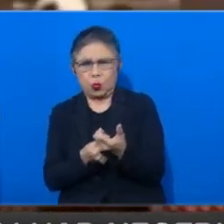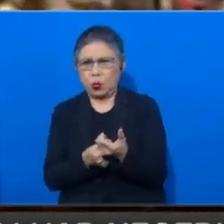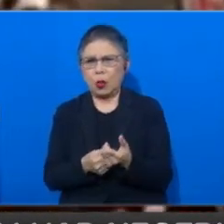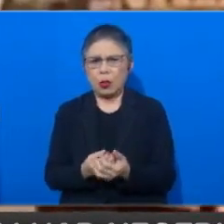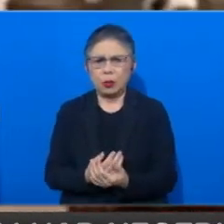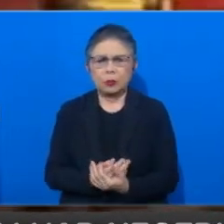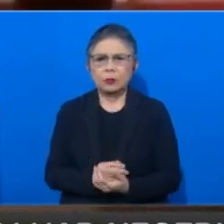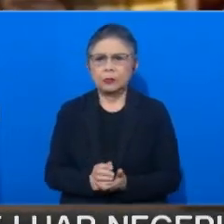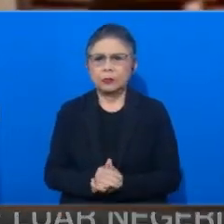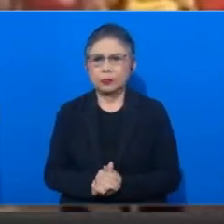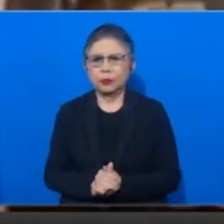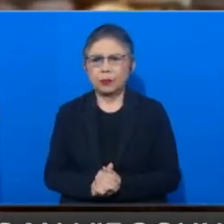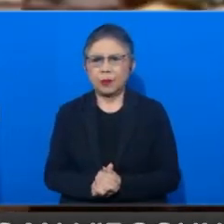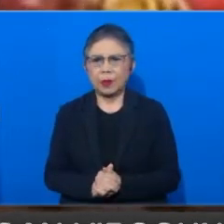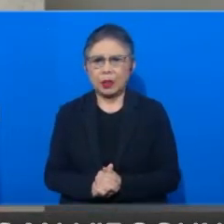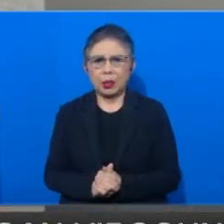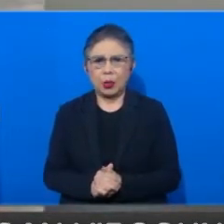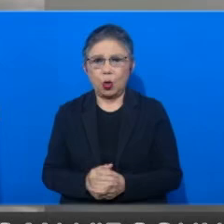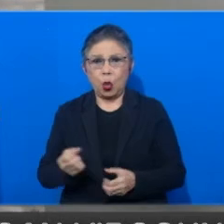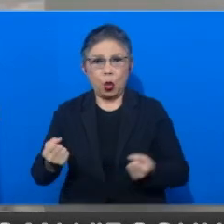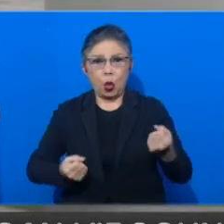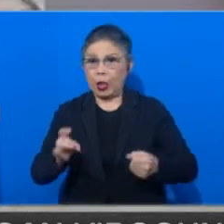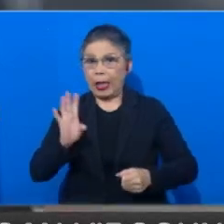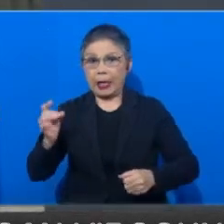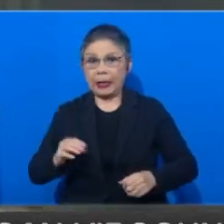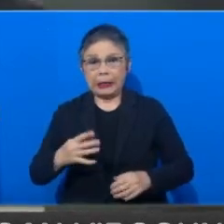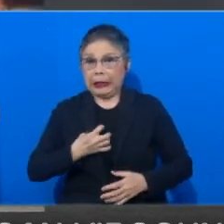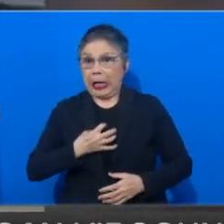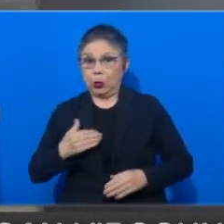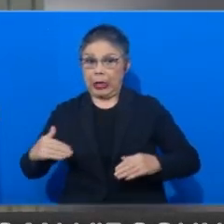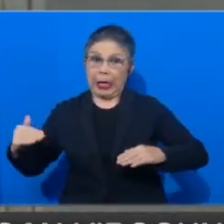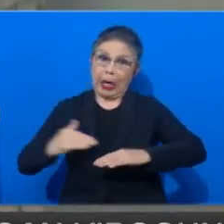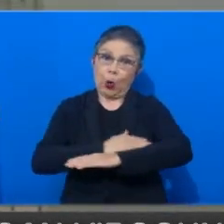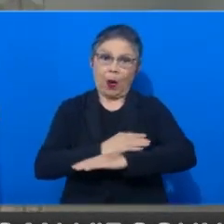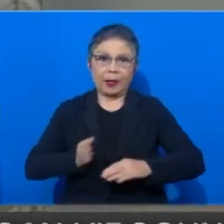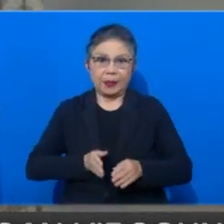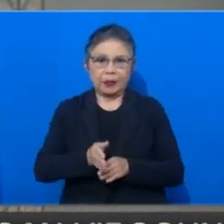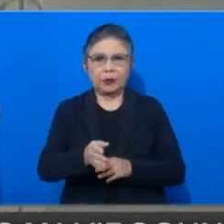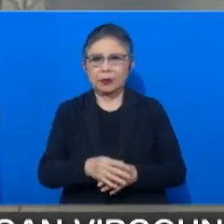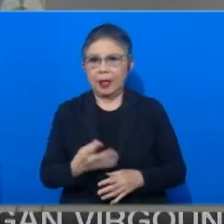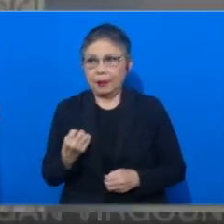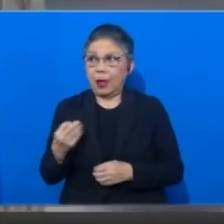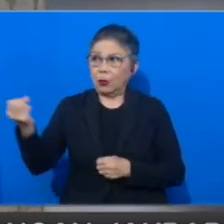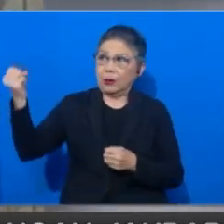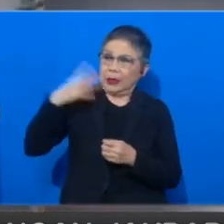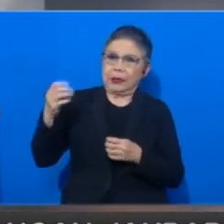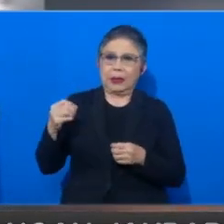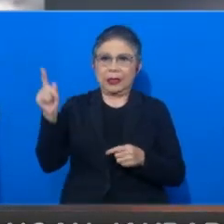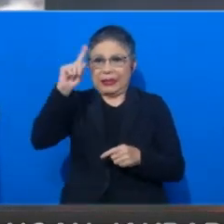membuat tidak ada satupun pengendara yang berani melintas lantaran khawatir terkena api dan sengatan